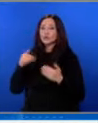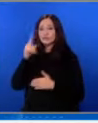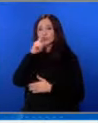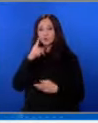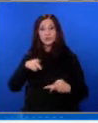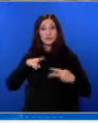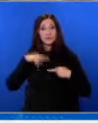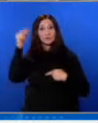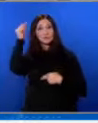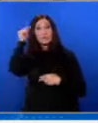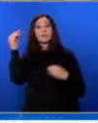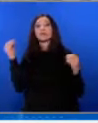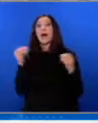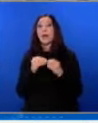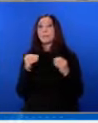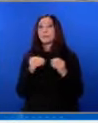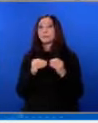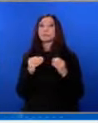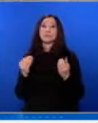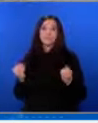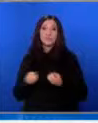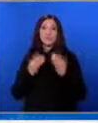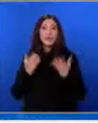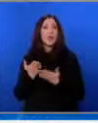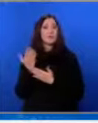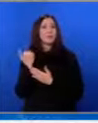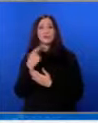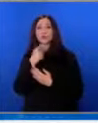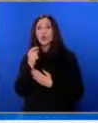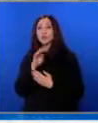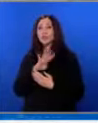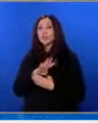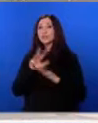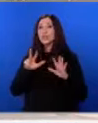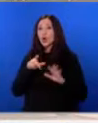минути връщаме спомена за априлската епопея от преди 148 години.